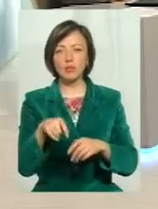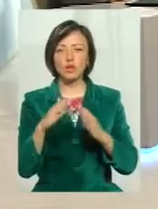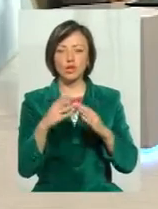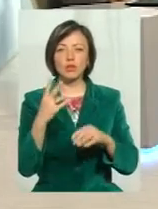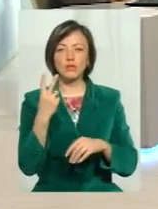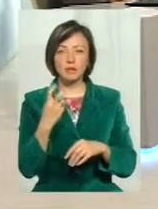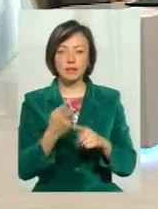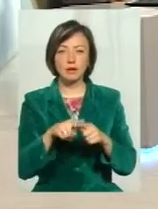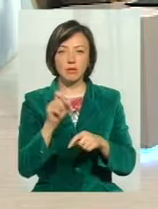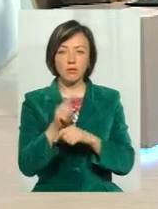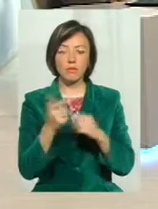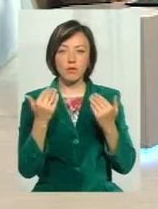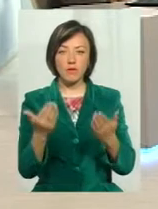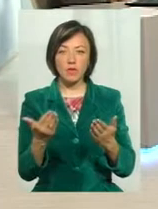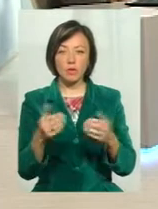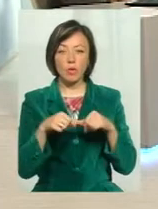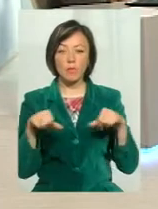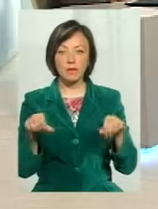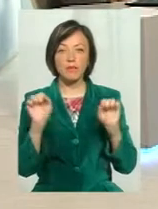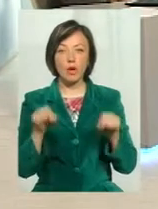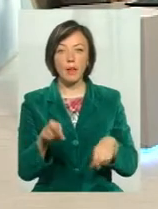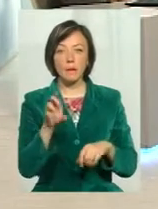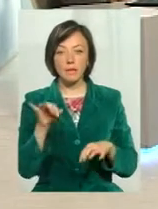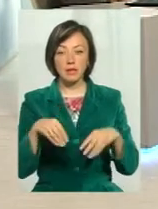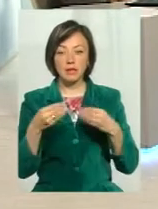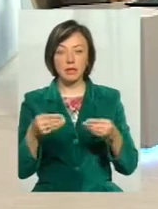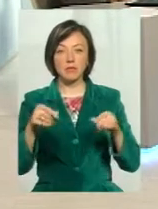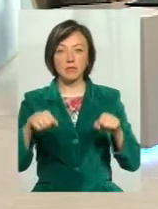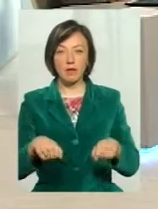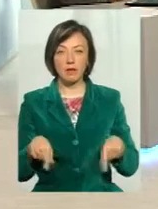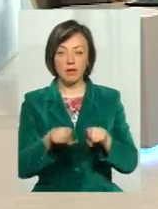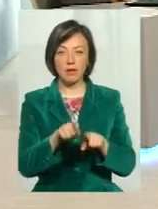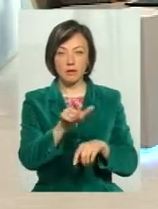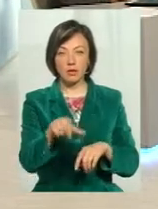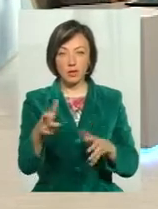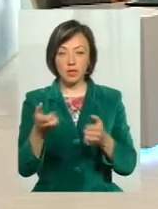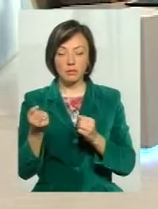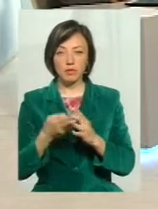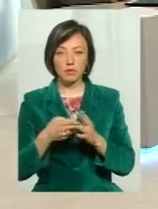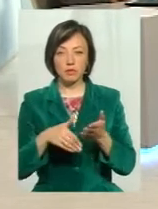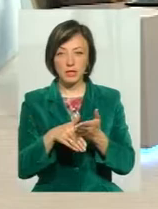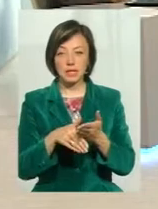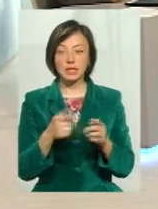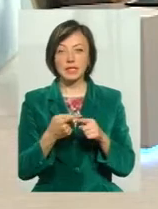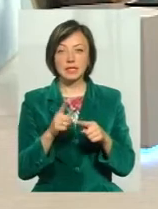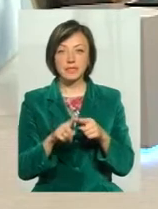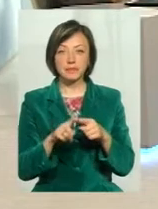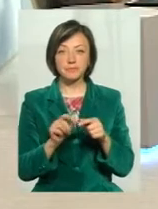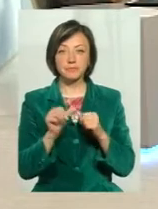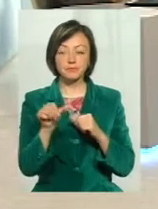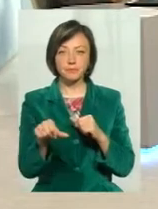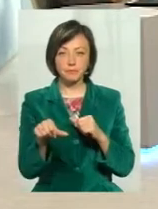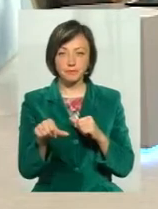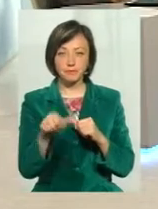повноваження, відповідно до яких комісія могла би надати право таким одержувачам отримати субсидії. Це виняток, який